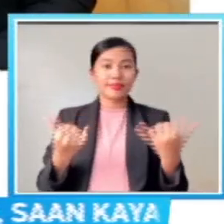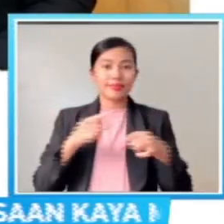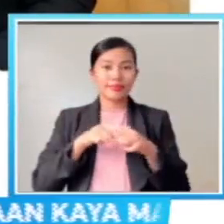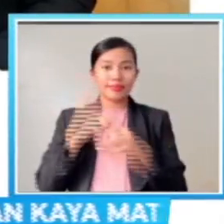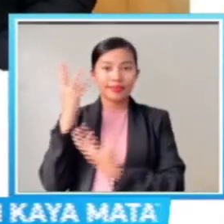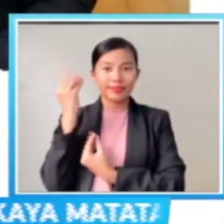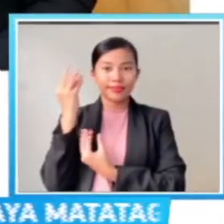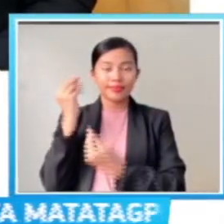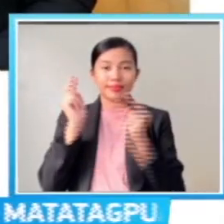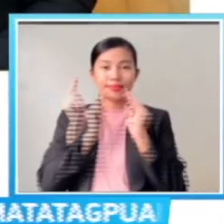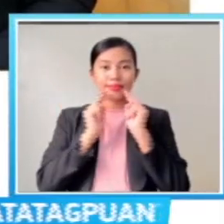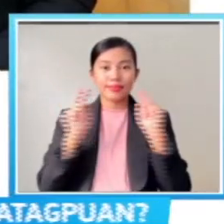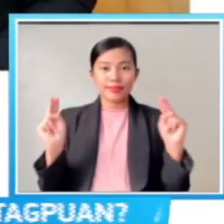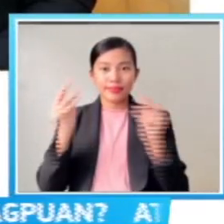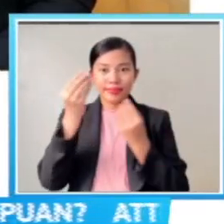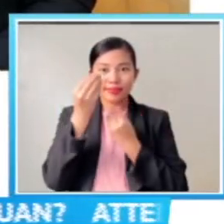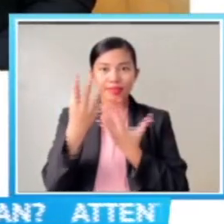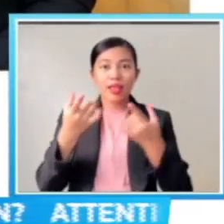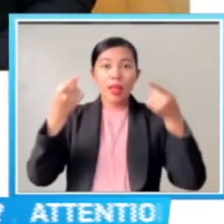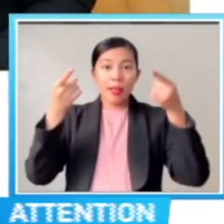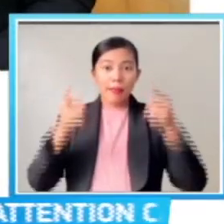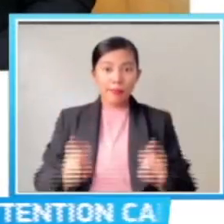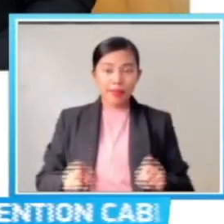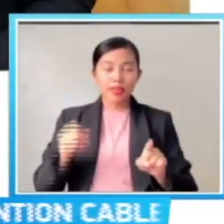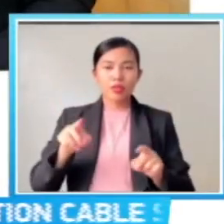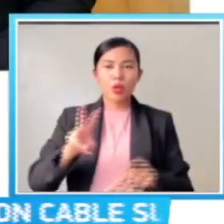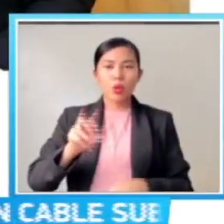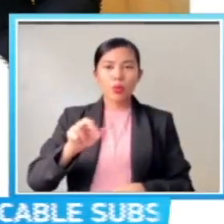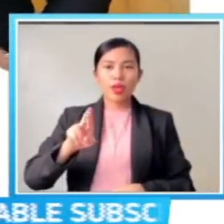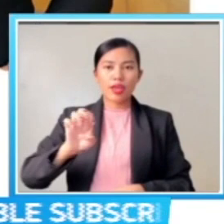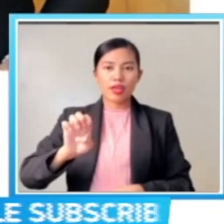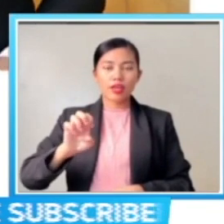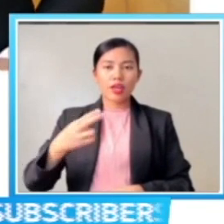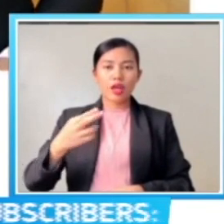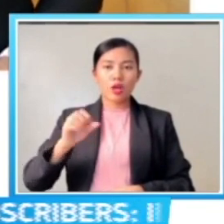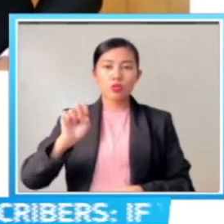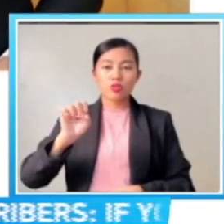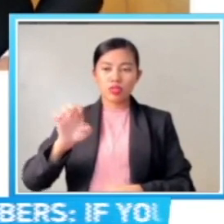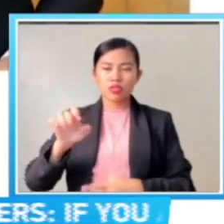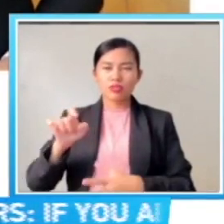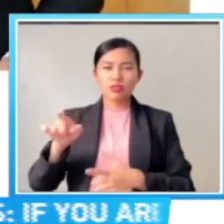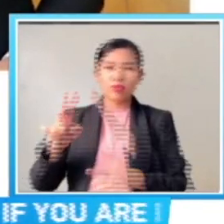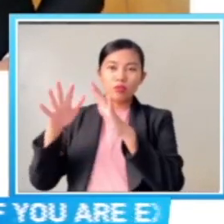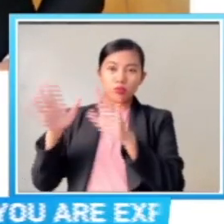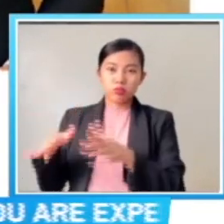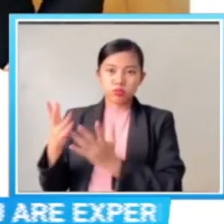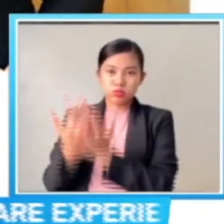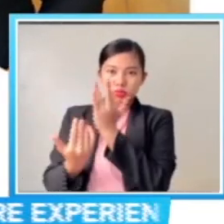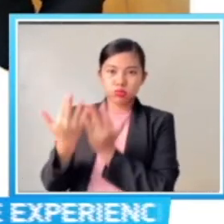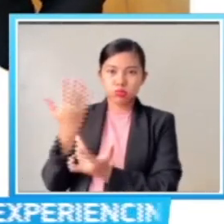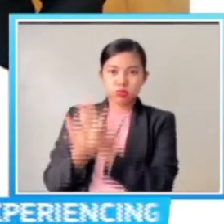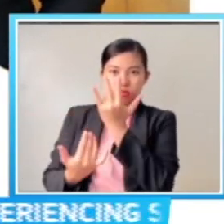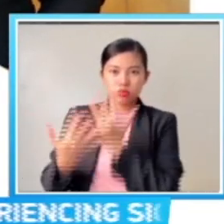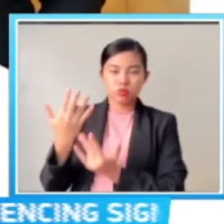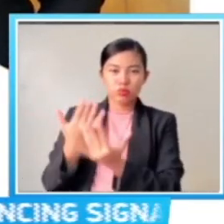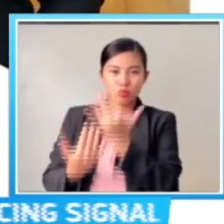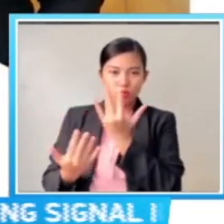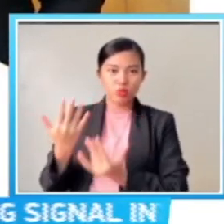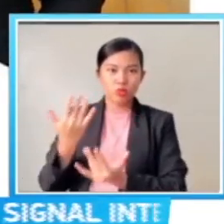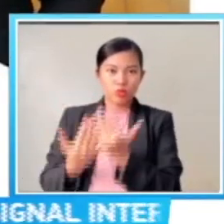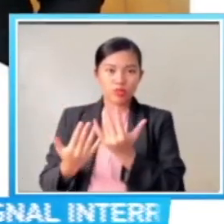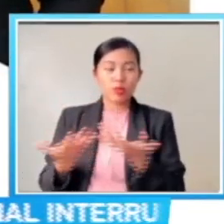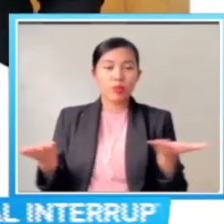Nasunog ang isang warehouse ng mga nire-repack na toiletries sa Malabuan. 5 empleyado ang muntik matrap sa nasusunog na